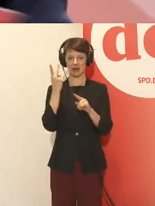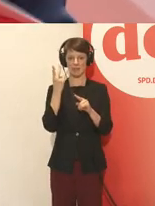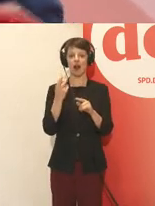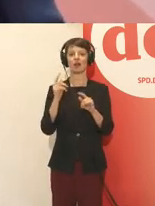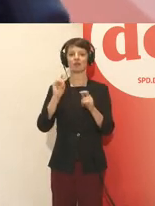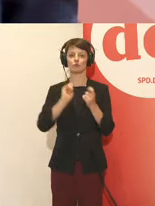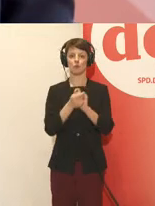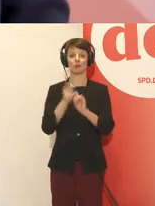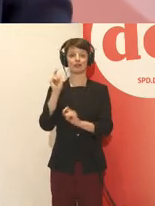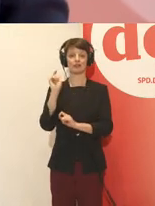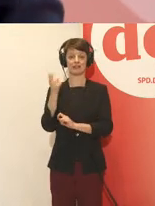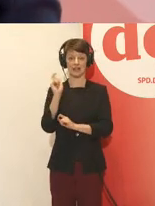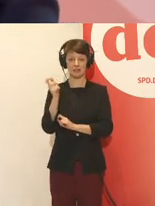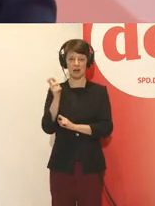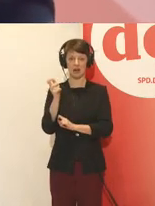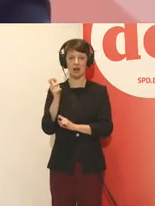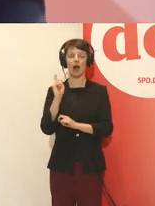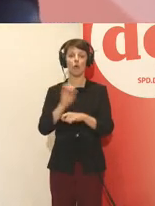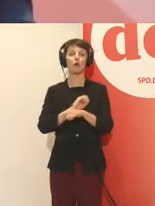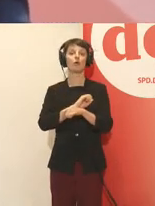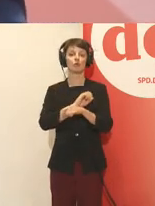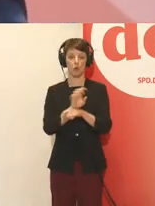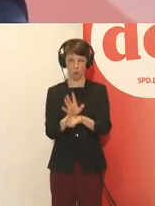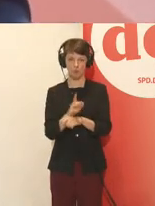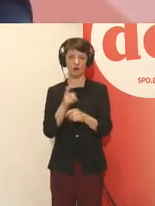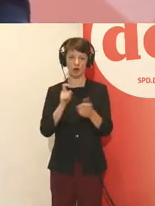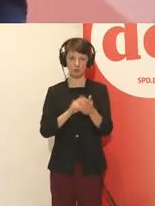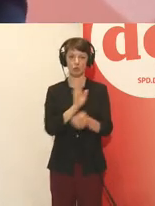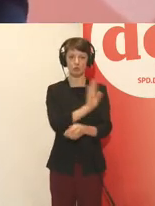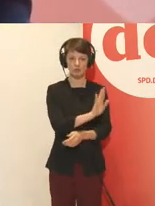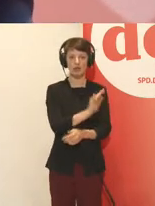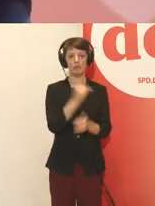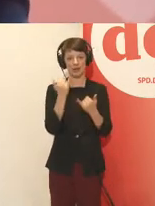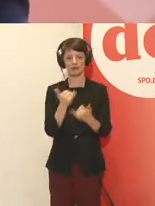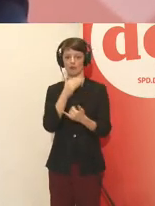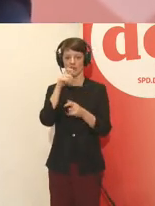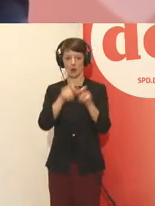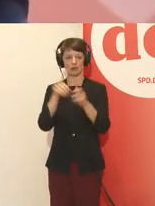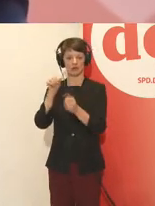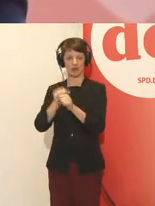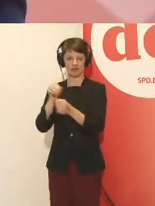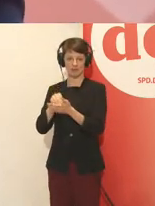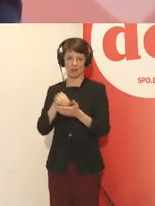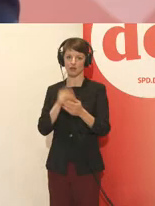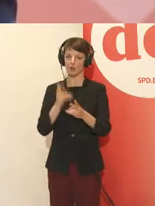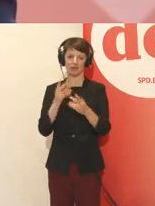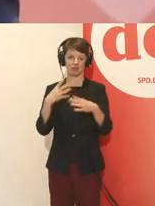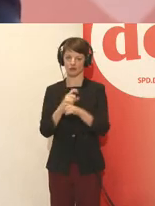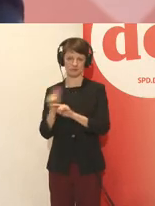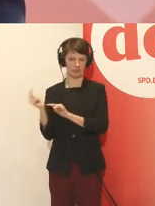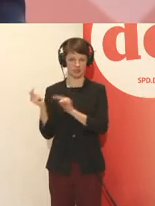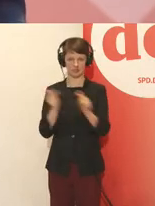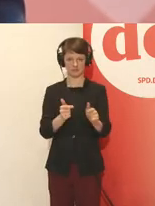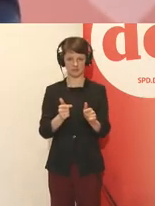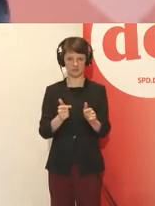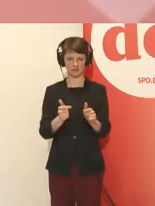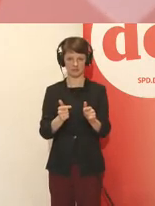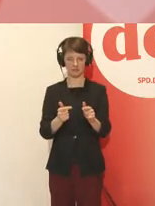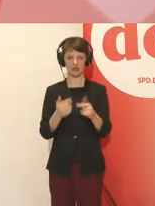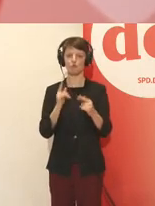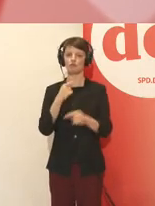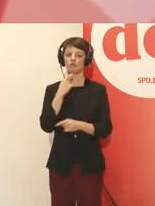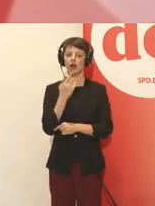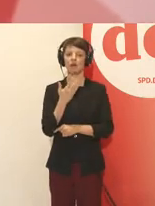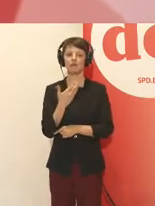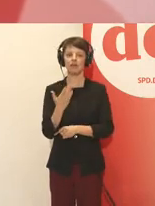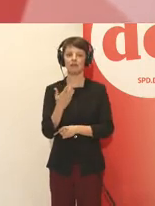klar auch wegen corona aber eben auch weil dann viele teilnehmen können die sonst nicht dabei sein könnten ich muss einfach mal sagen in